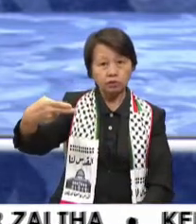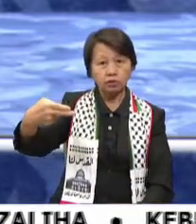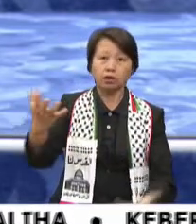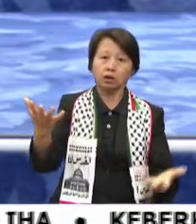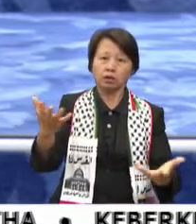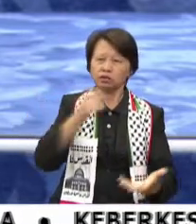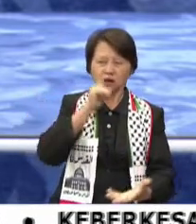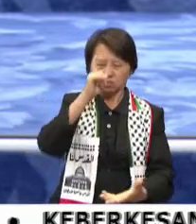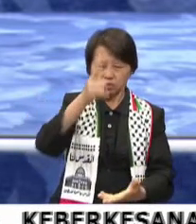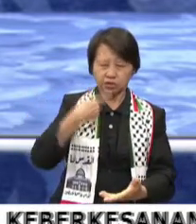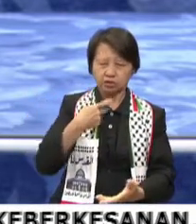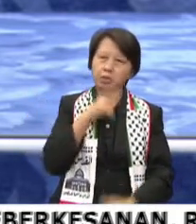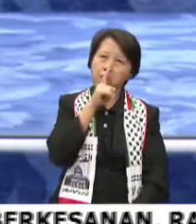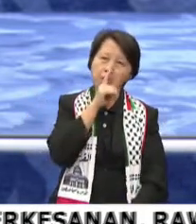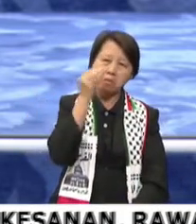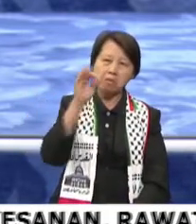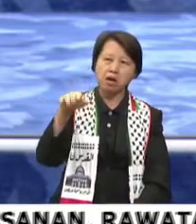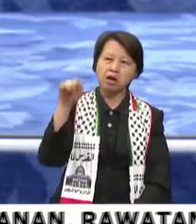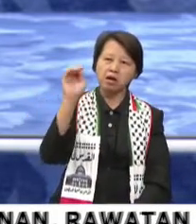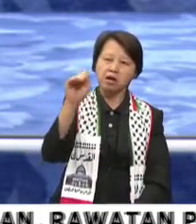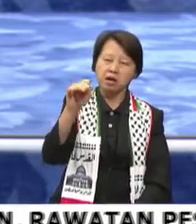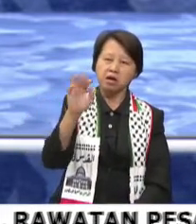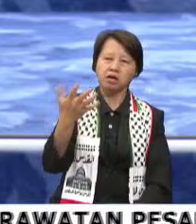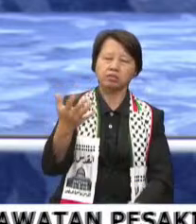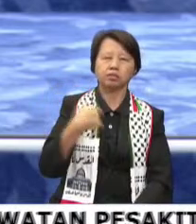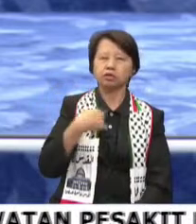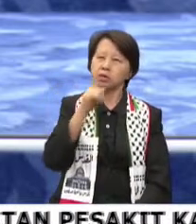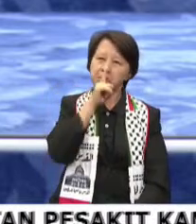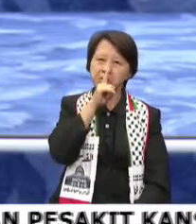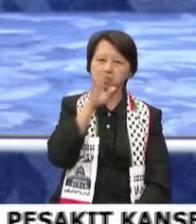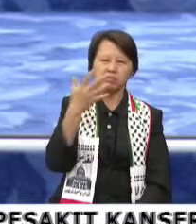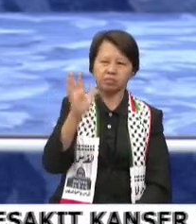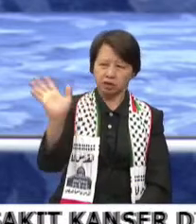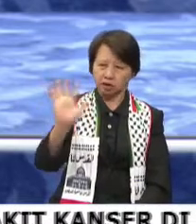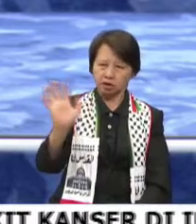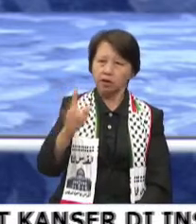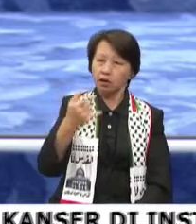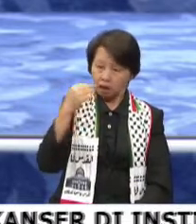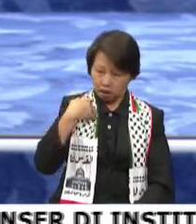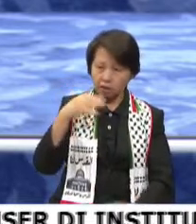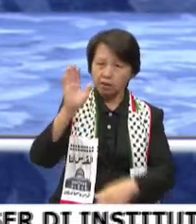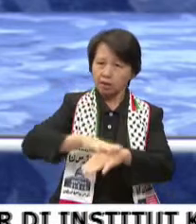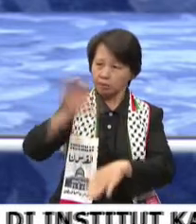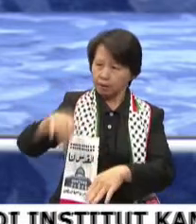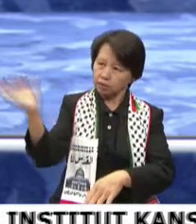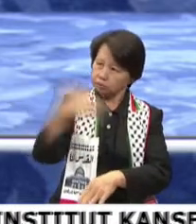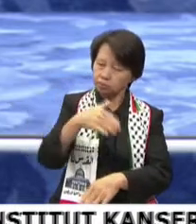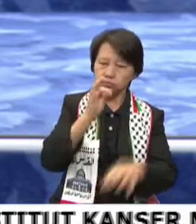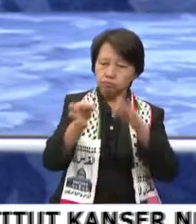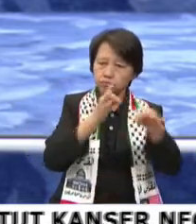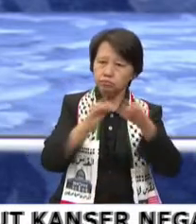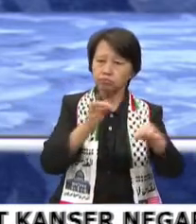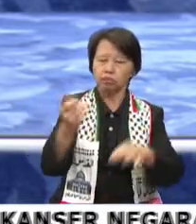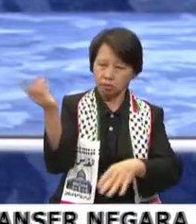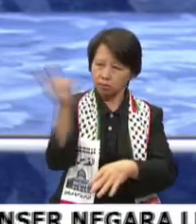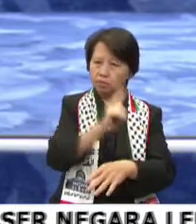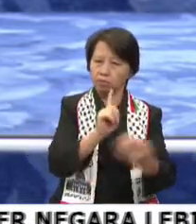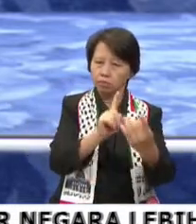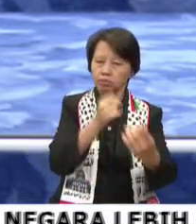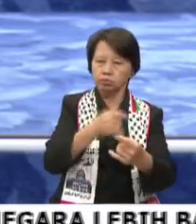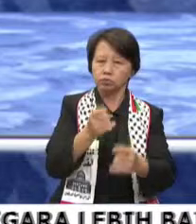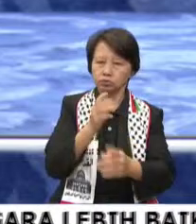jadi tidak benar kalau kata kita biarkan memang dipanggil untuk penjelasan dan